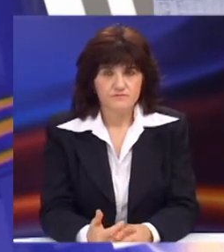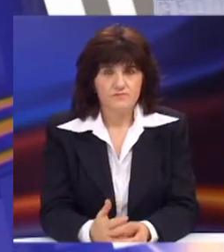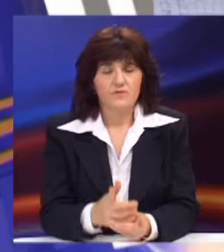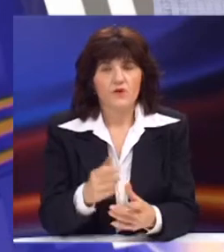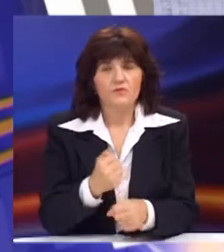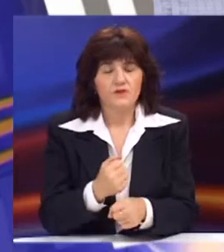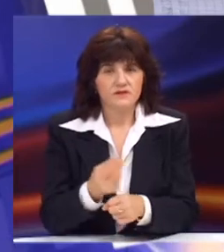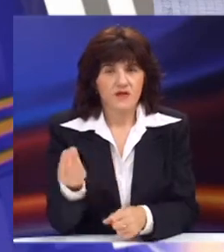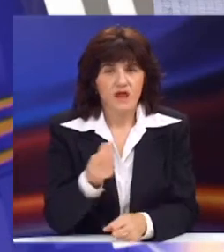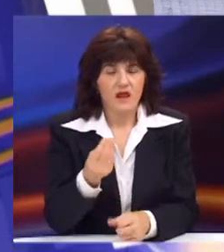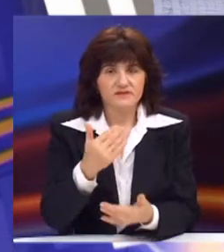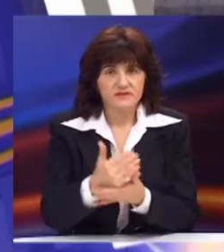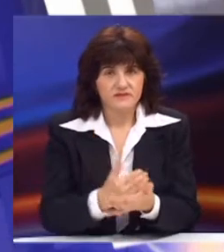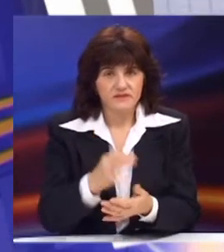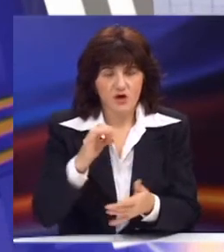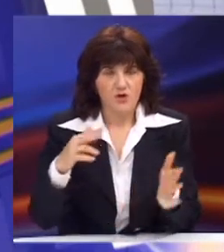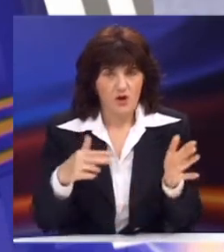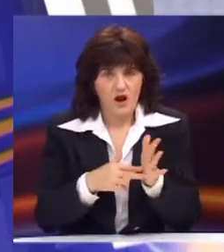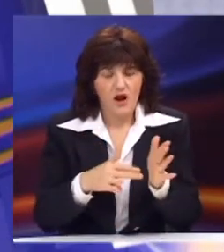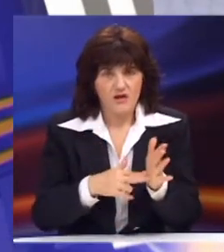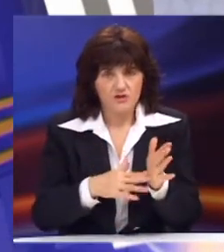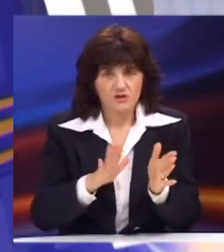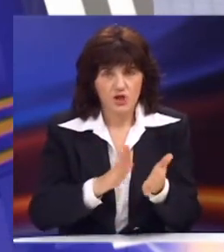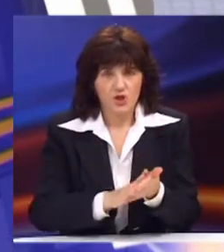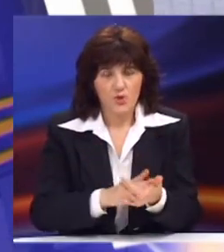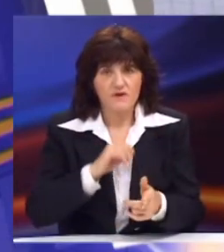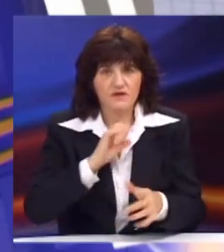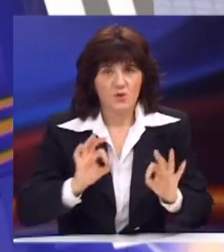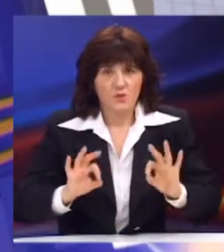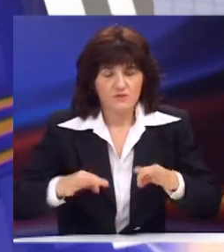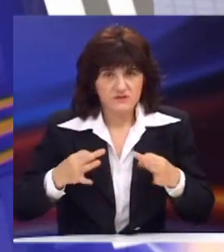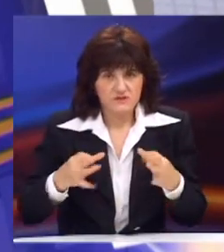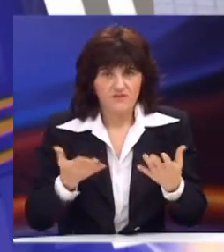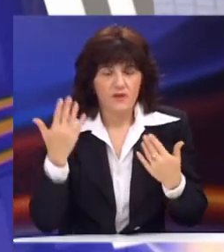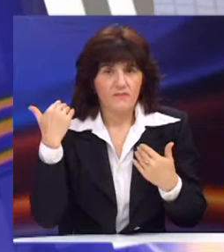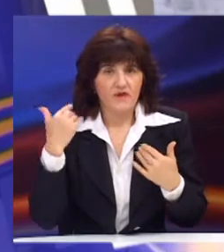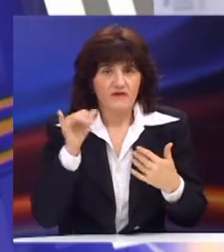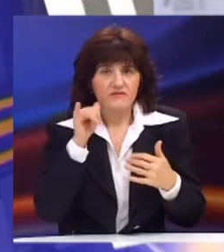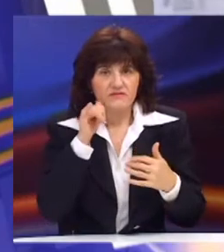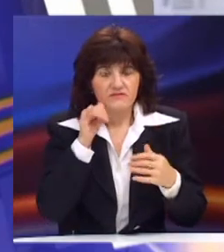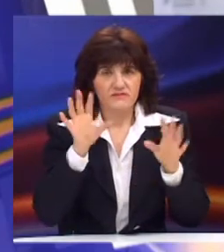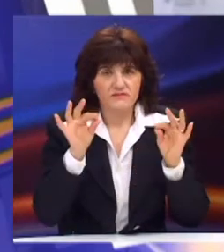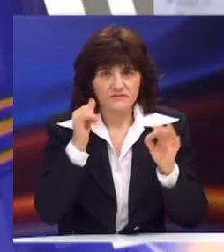obliku. U toku je izrada nacrta zakona o elektronskoj dokumentaciji u zdravstvu, a pre 10